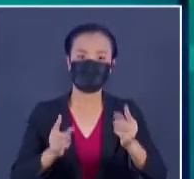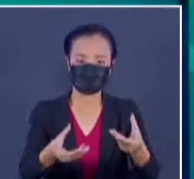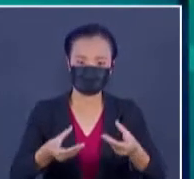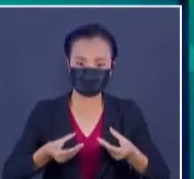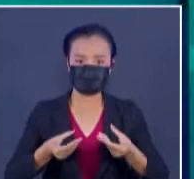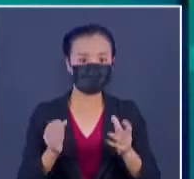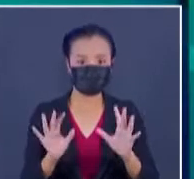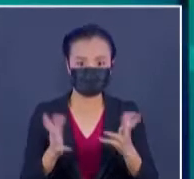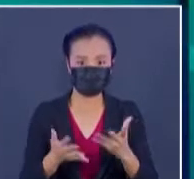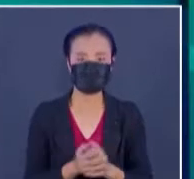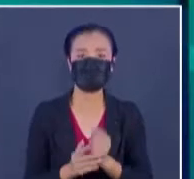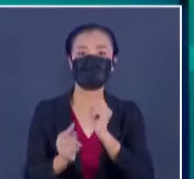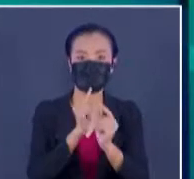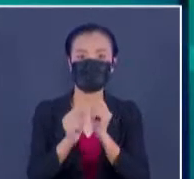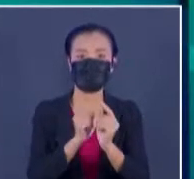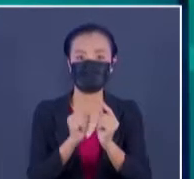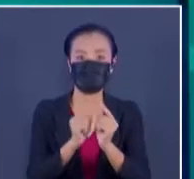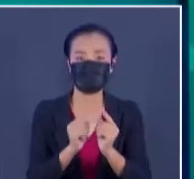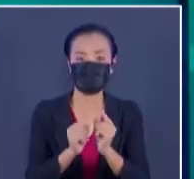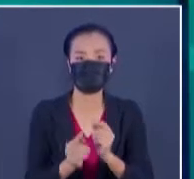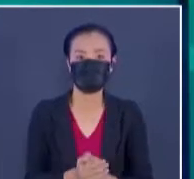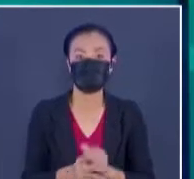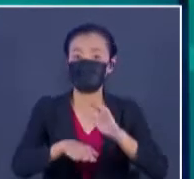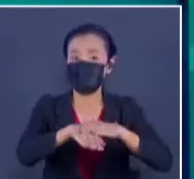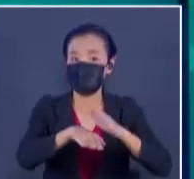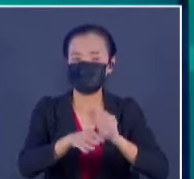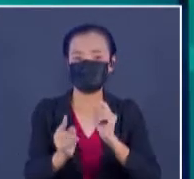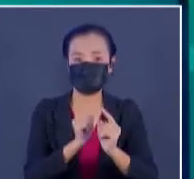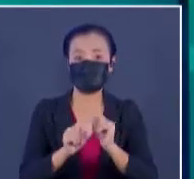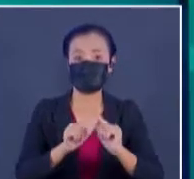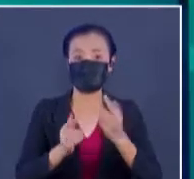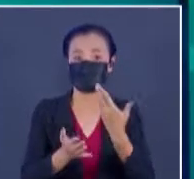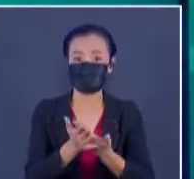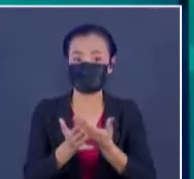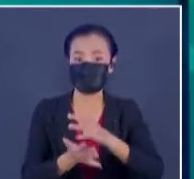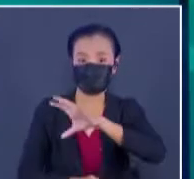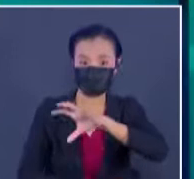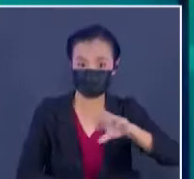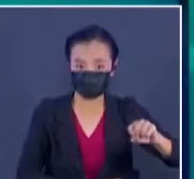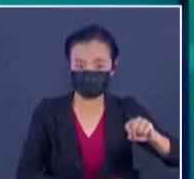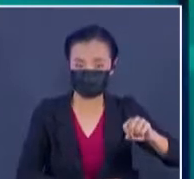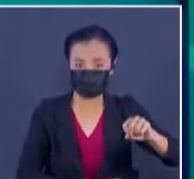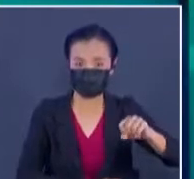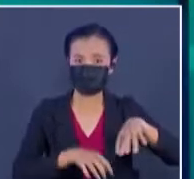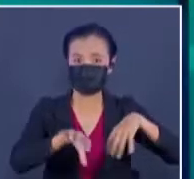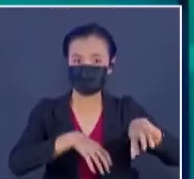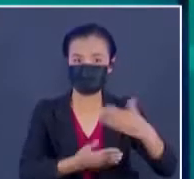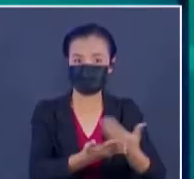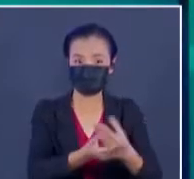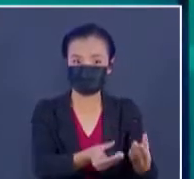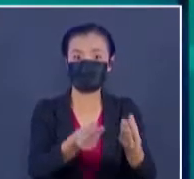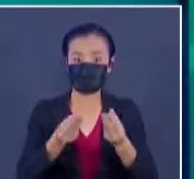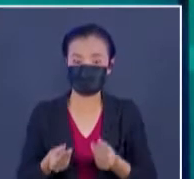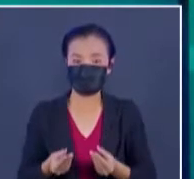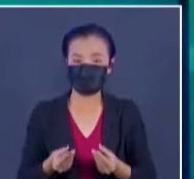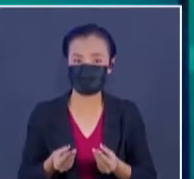ได้ของพยายามเจรจาไก่เกลี่ยติดตามแล้วนะครับปรากฏว่าคนที่เอาเงินไปแล้วบอกว่าจะไปจัดหาจัดซื้อลอตเตอรี่มา